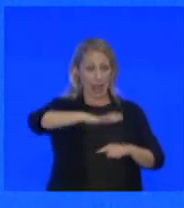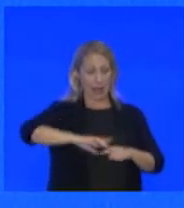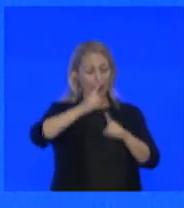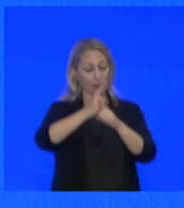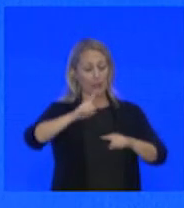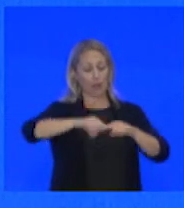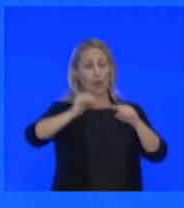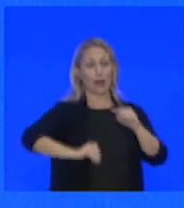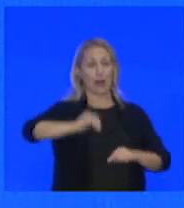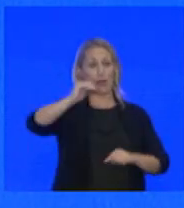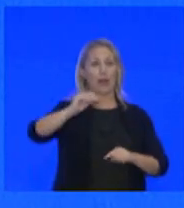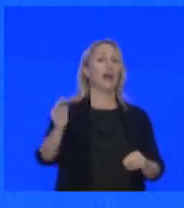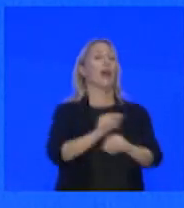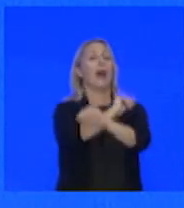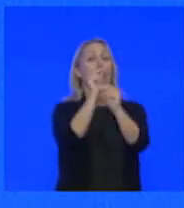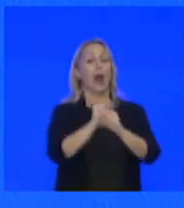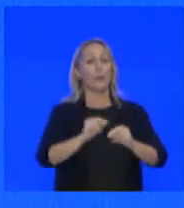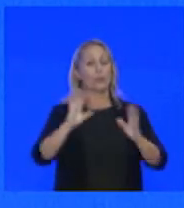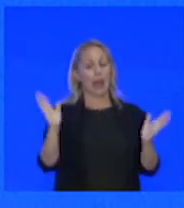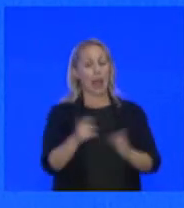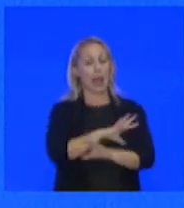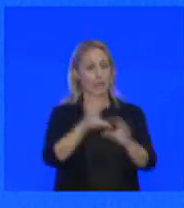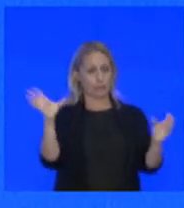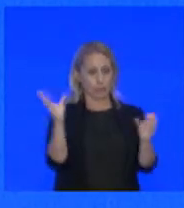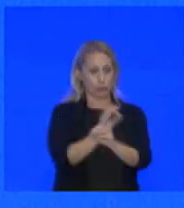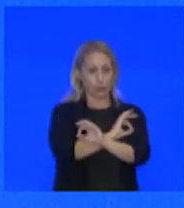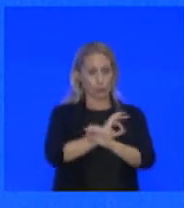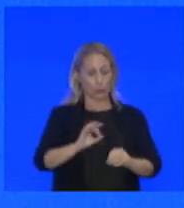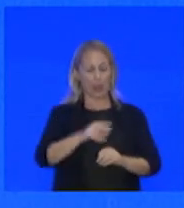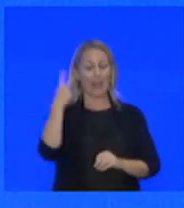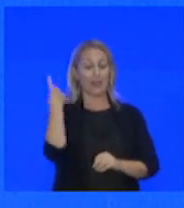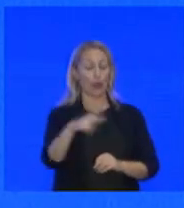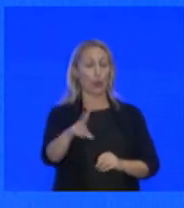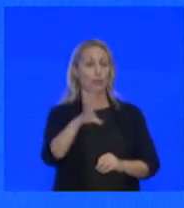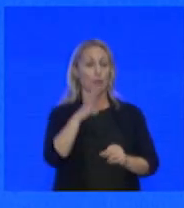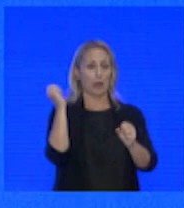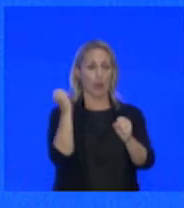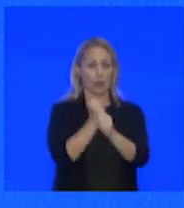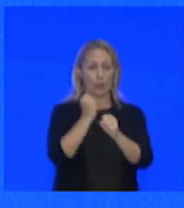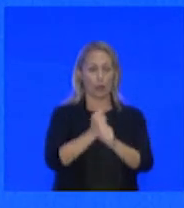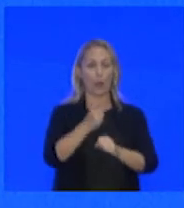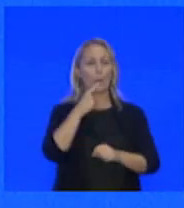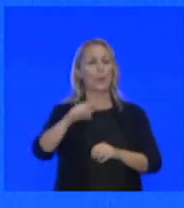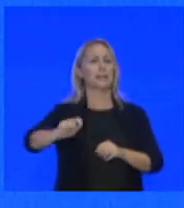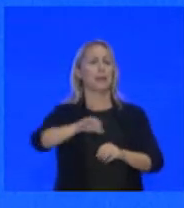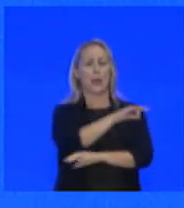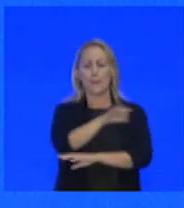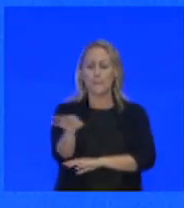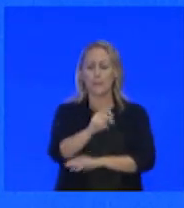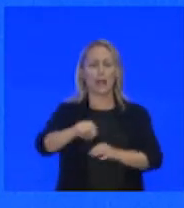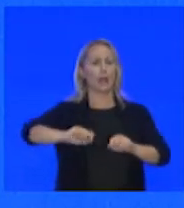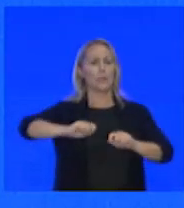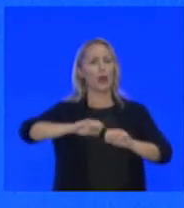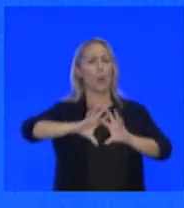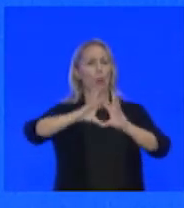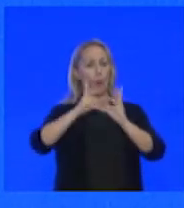200 νέες καλές θέσεις εργασίας για ηλεκτρολόγους, μηχανικούς, μηχανικούς ηλεκτρικών υπολογιστών θα δημιουργηθούν